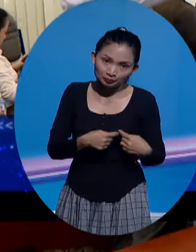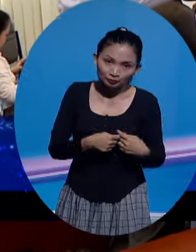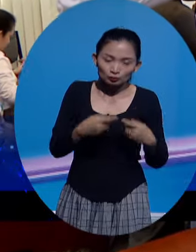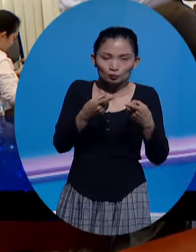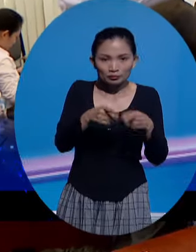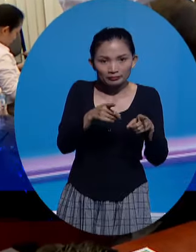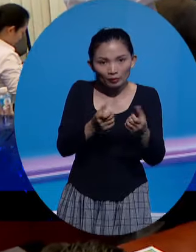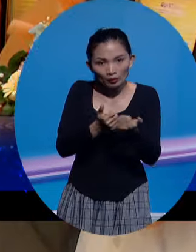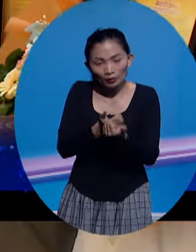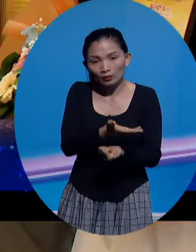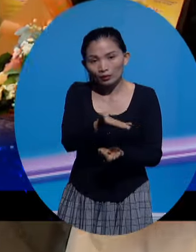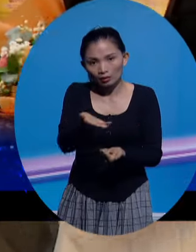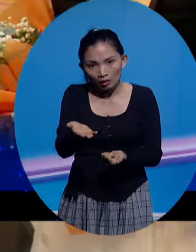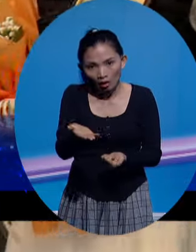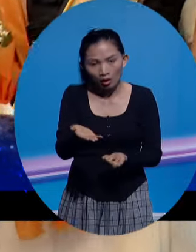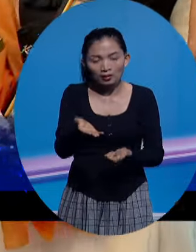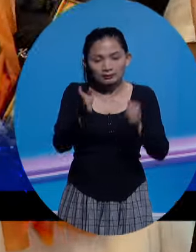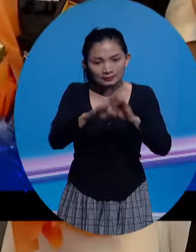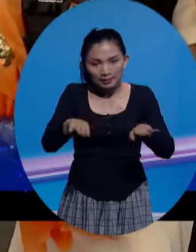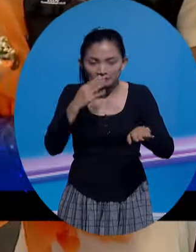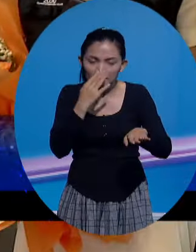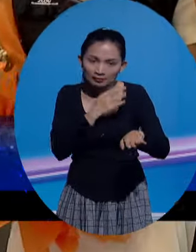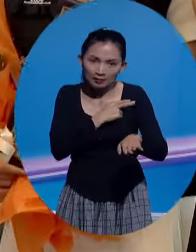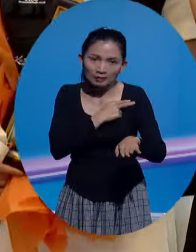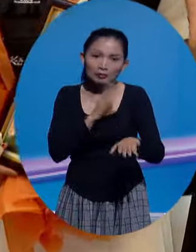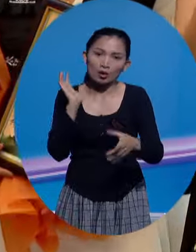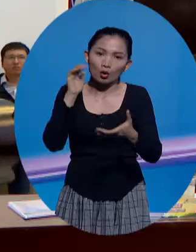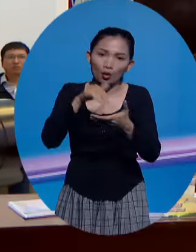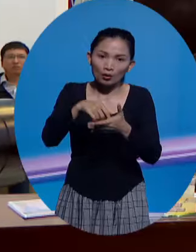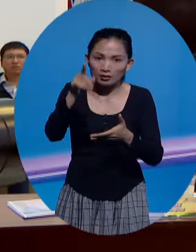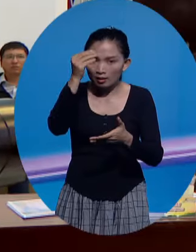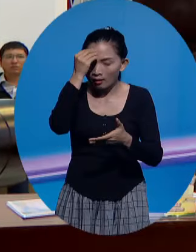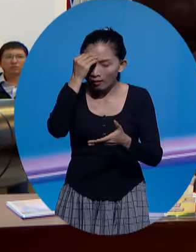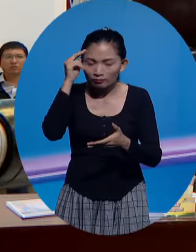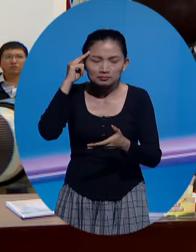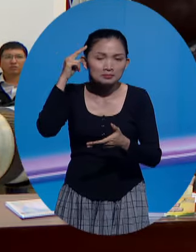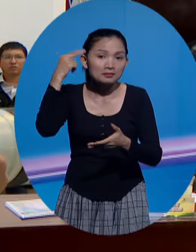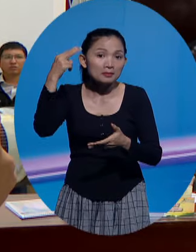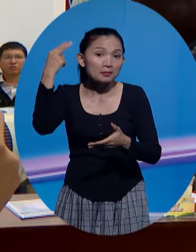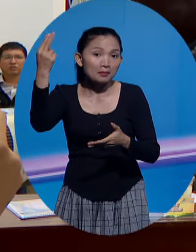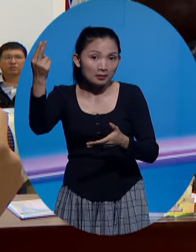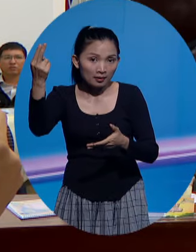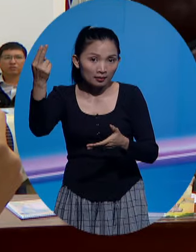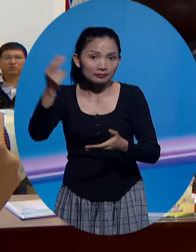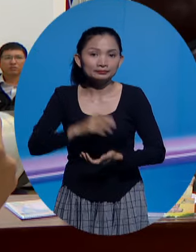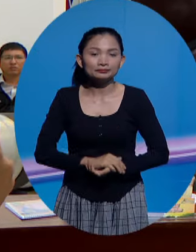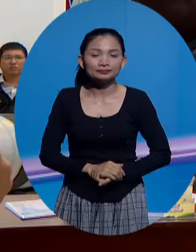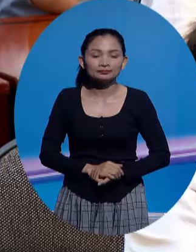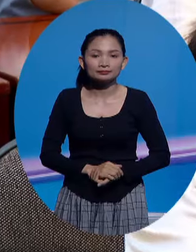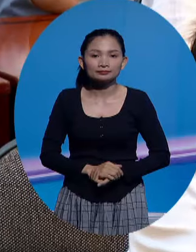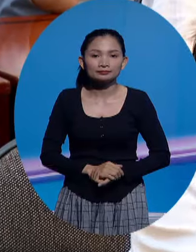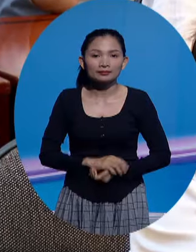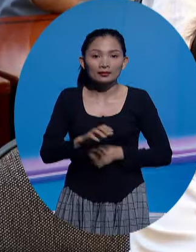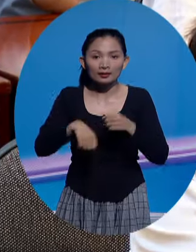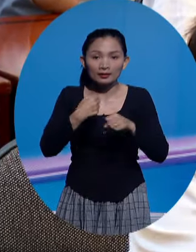hàng chục ngàn trẻ em vươn lên, vượt qua khó khăn, có cơ hội đến trường và chấp cánh những ước mơ bay cao, bay xa. Năm nay, Trần